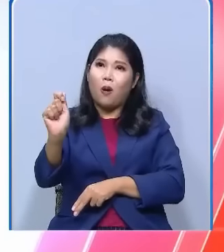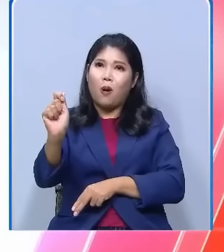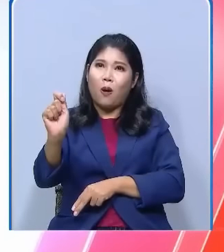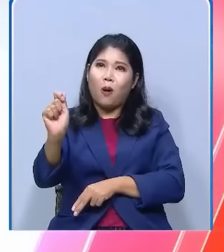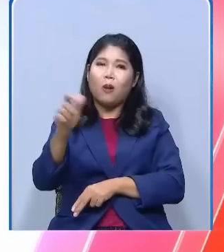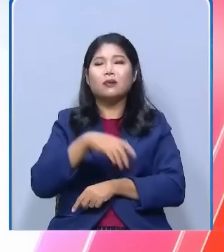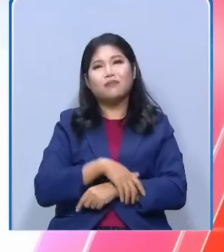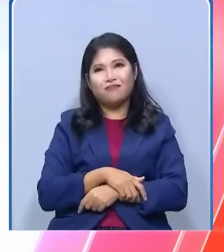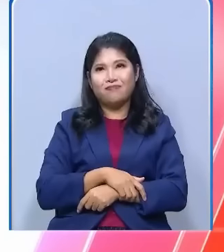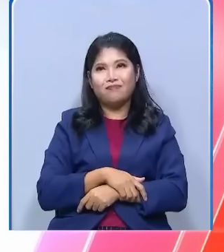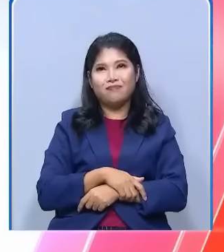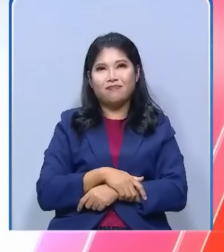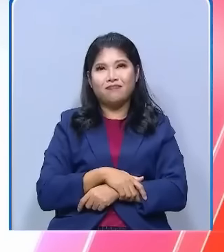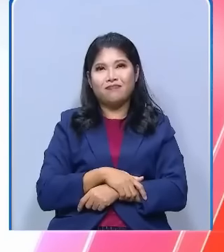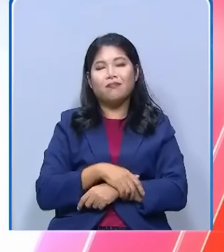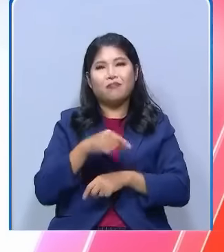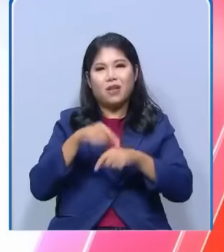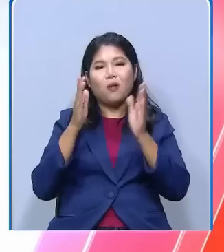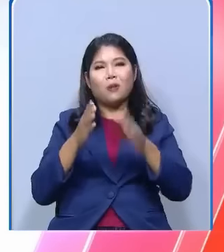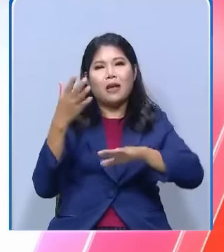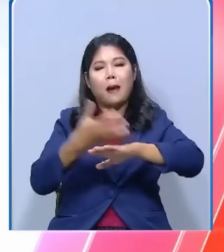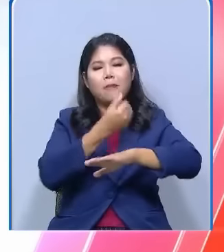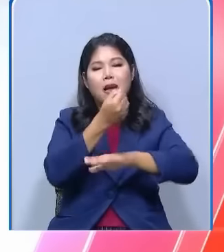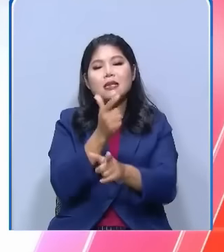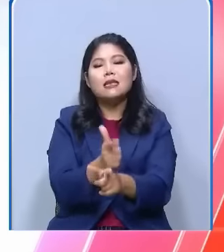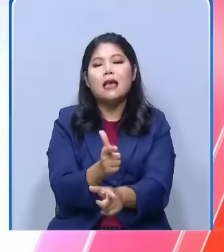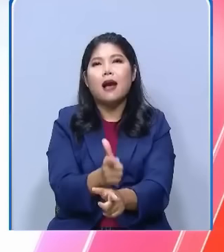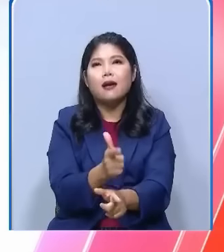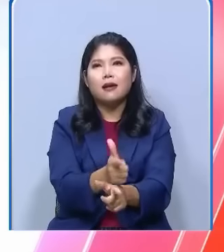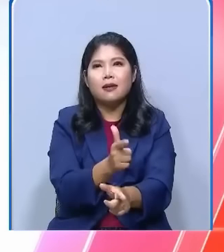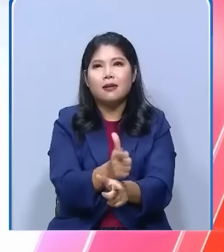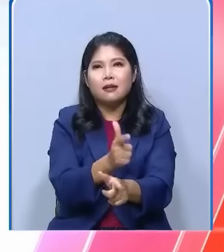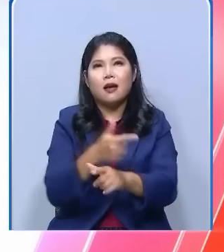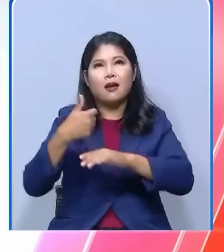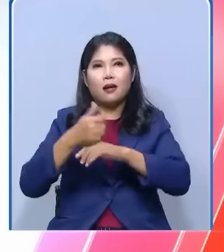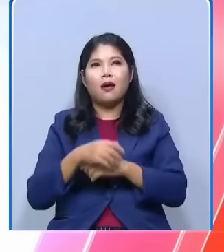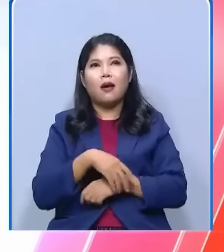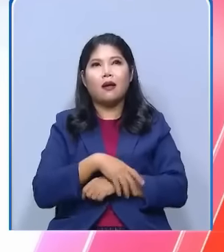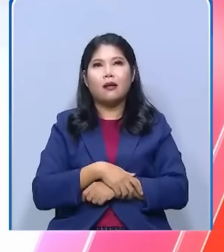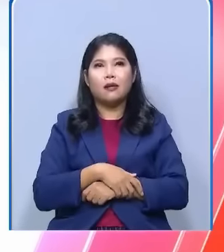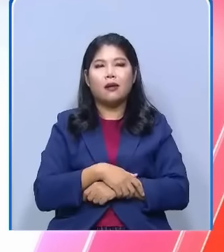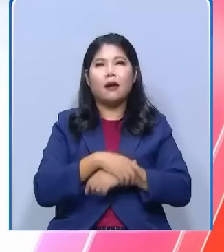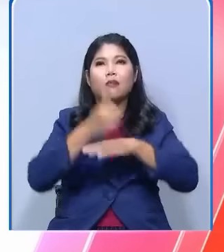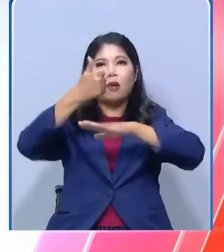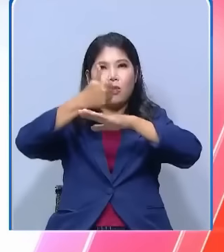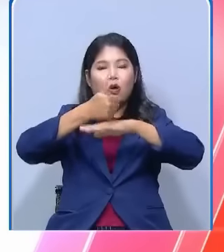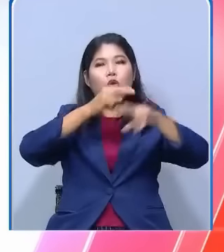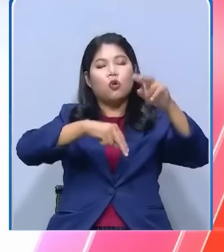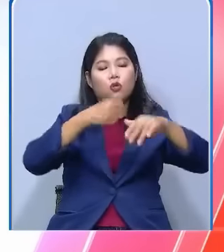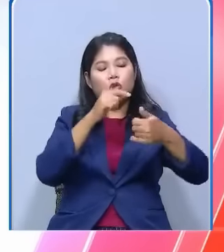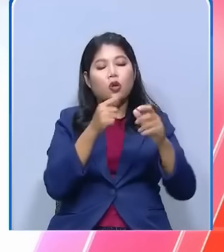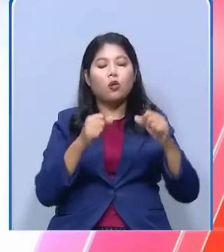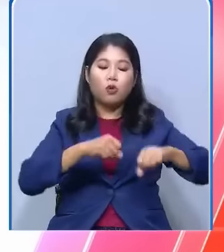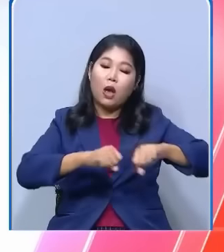นี่นะก็เป็นเห็นบอกเป็นนักการเมืองที่ชุบเลี้ยงกันมานะสำหรับบอสพอเนี่ยดูแลกันมาตั้งแต่ช่วงวัยรุ่